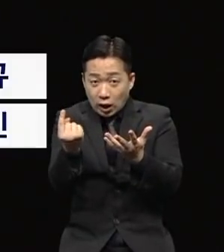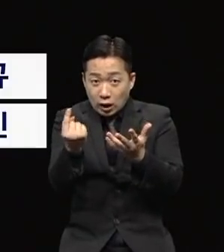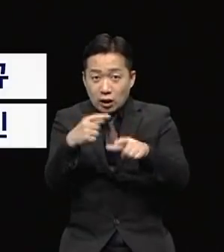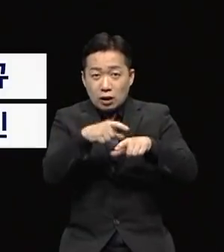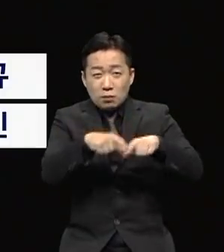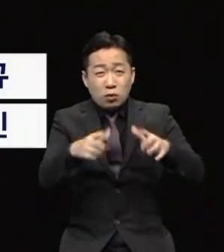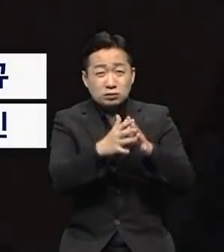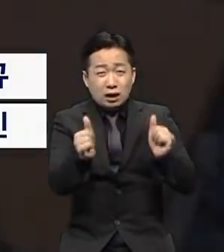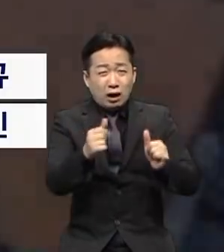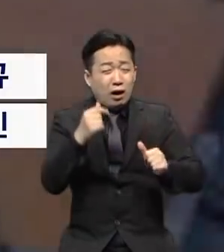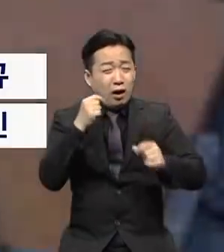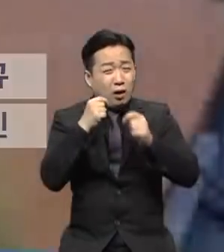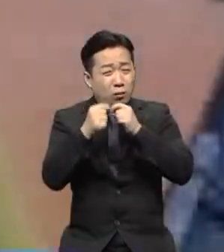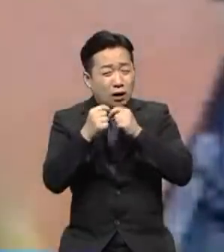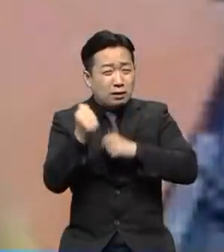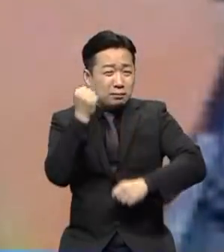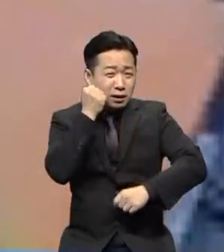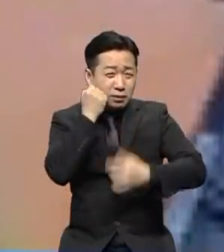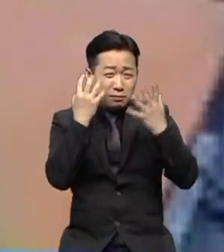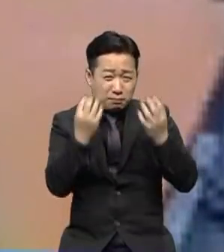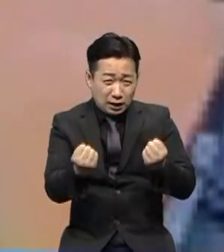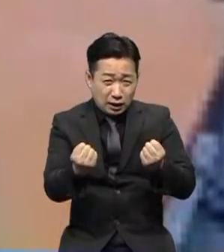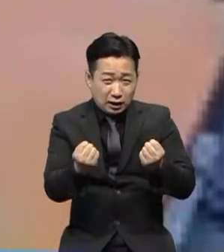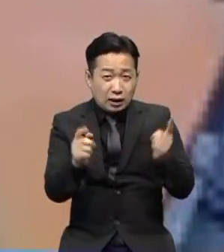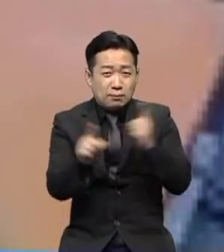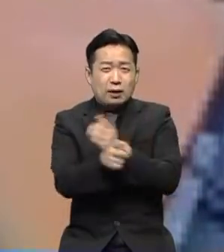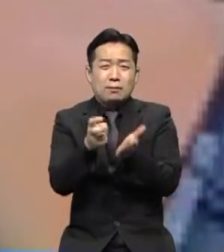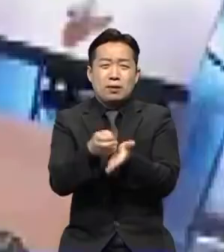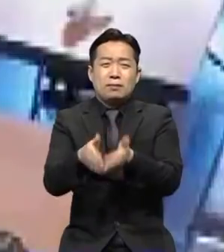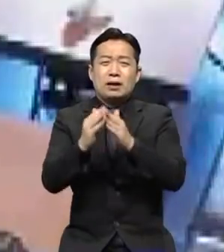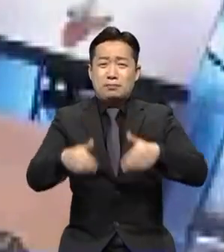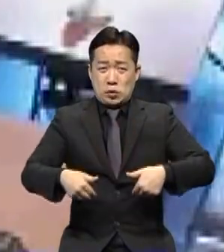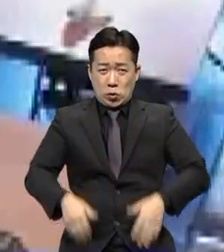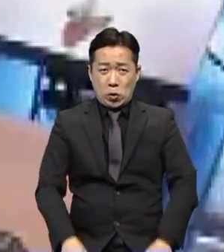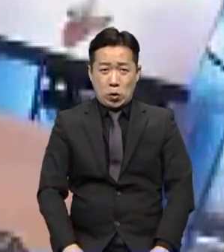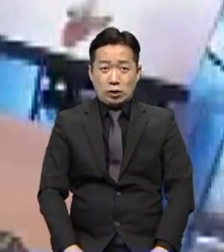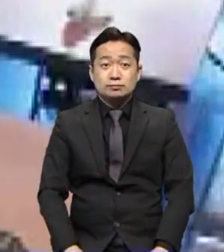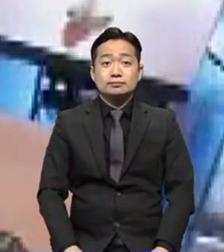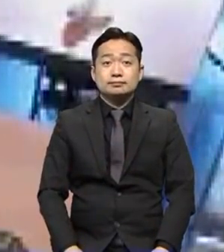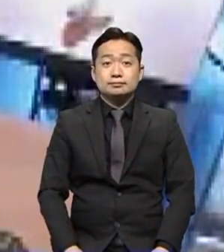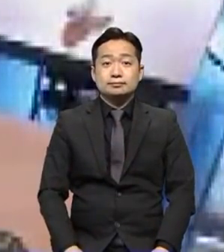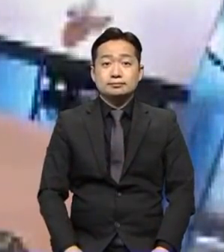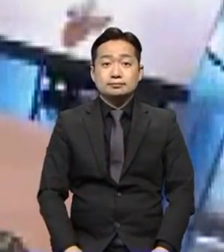속출하는 만큼 보완 대책이 시급합니다. SBS 최선길입니다.